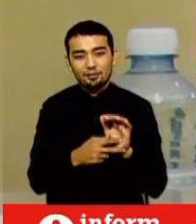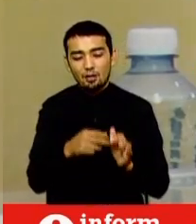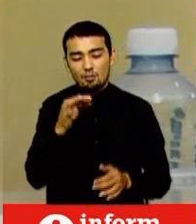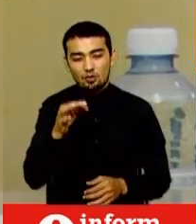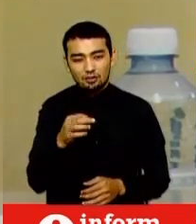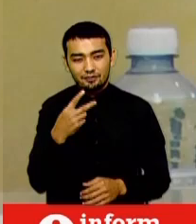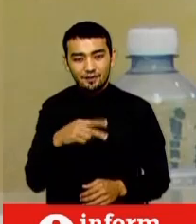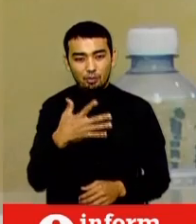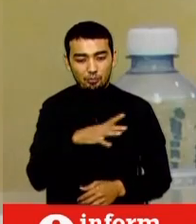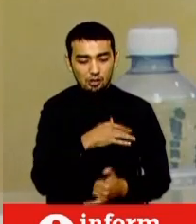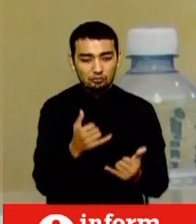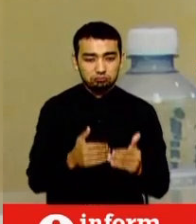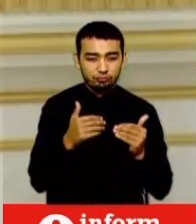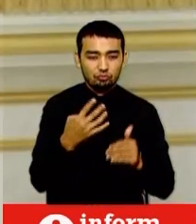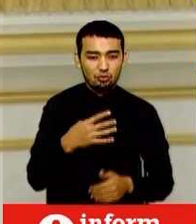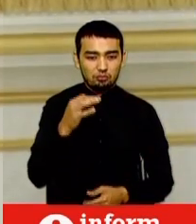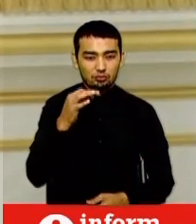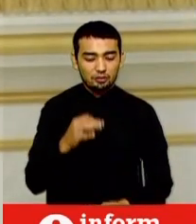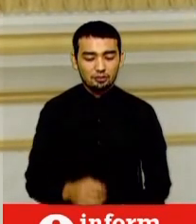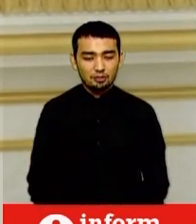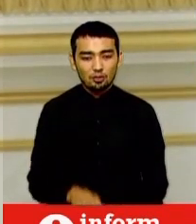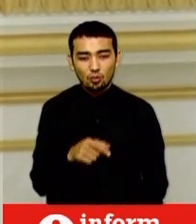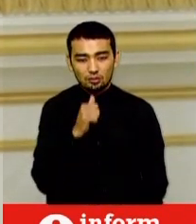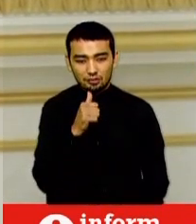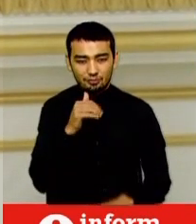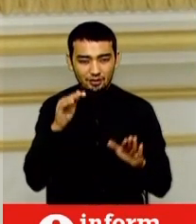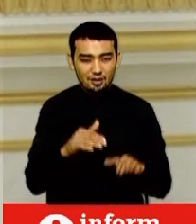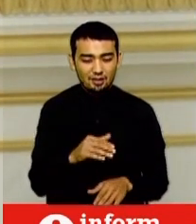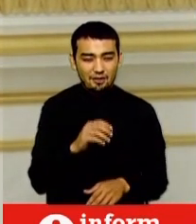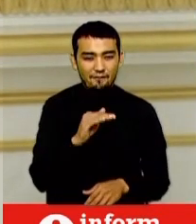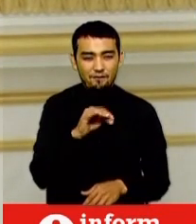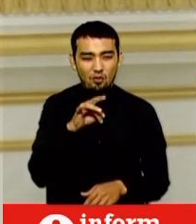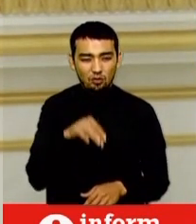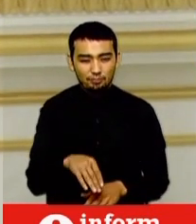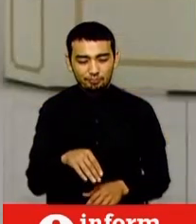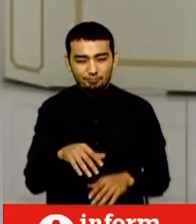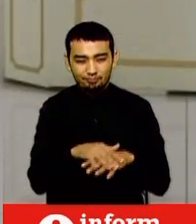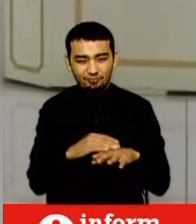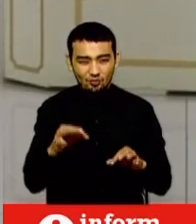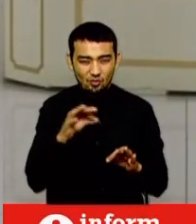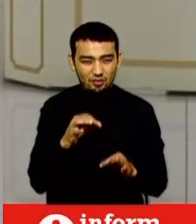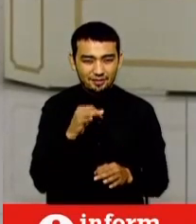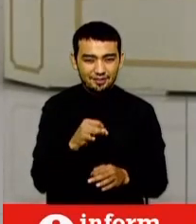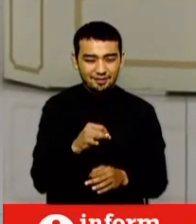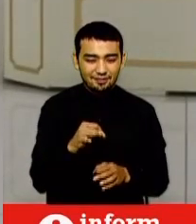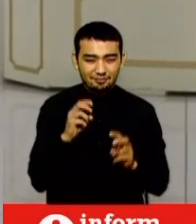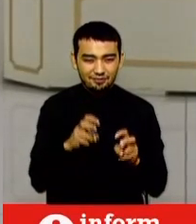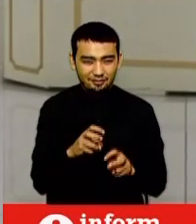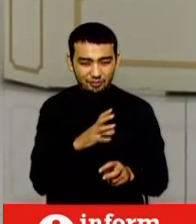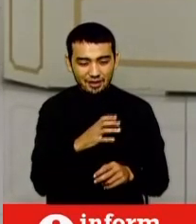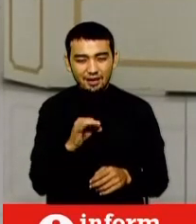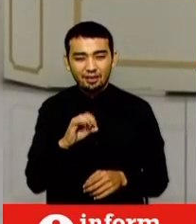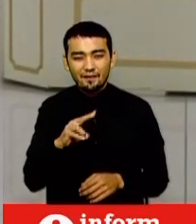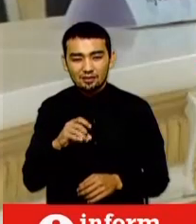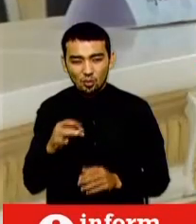болса, қазіргі күні 40%-ға жетті. Биыл Костанайда өткен азаматтық форум тақырыбы халықаралық ынтымақтастық деп аталып, аймаққа инвесторлар